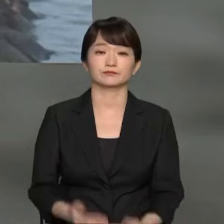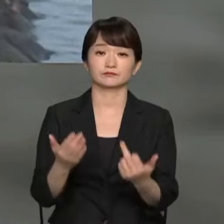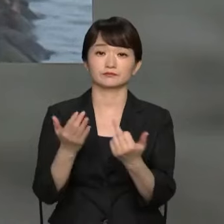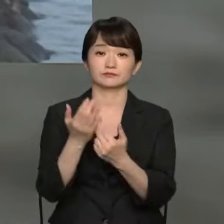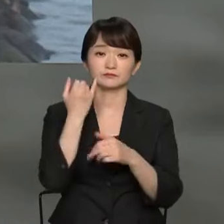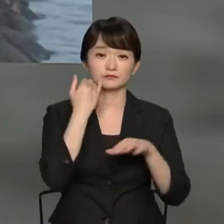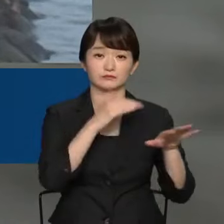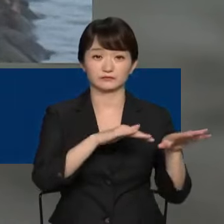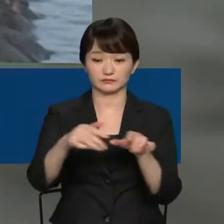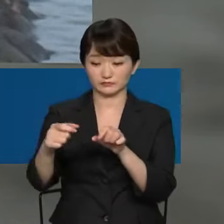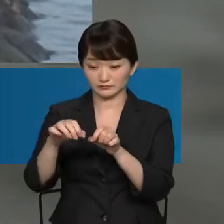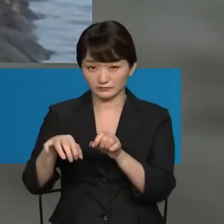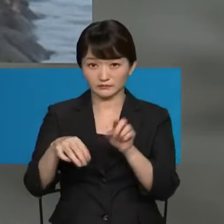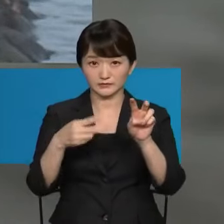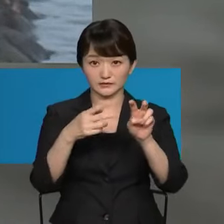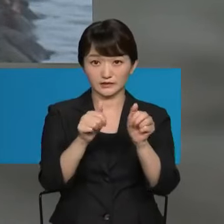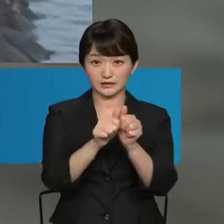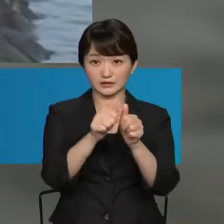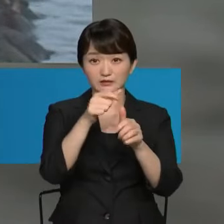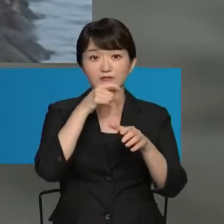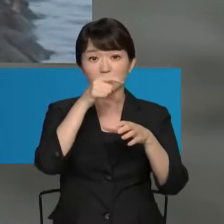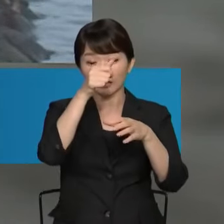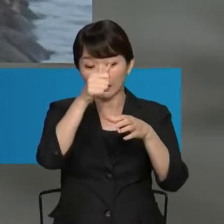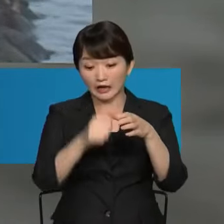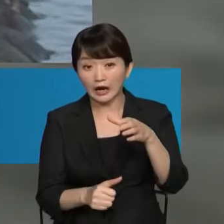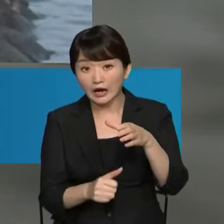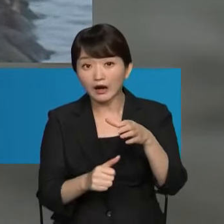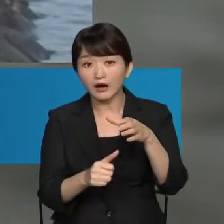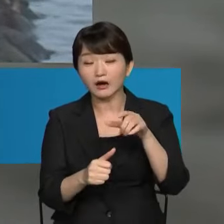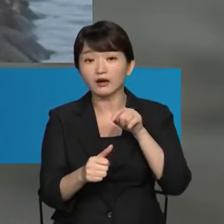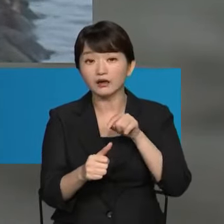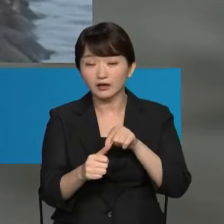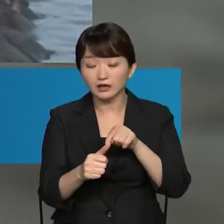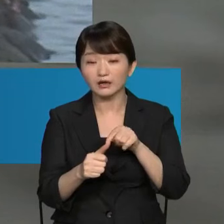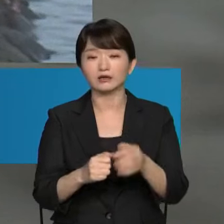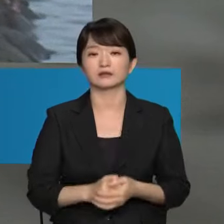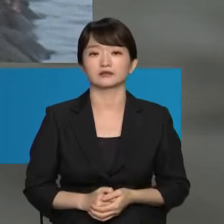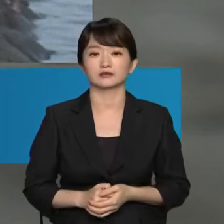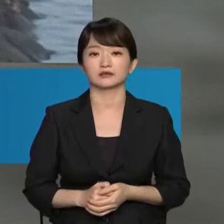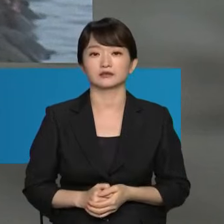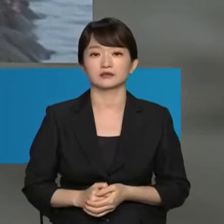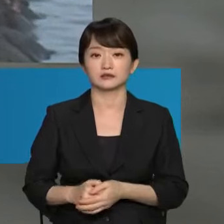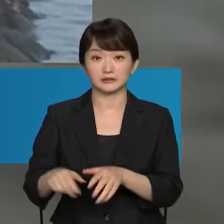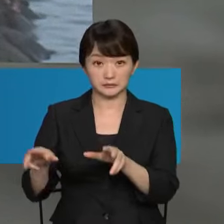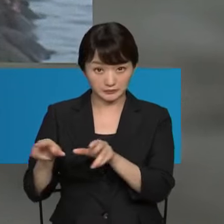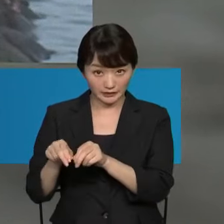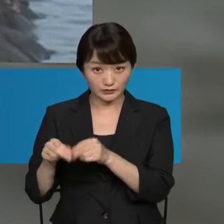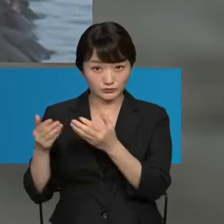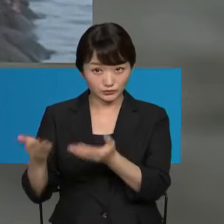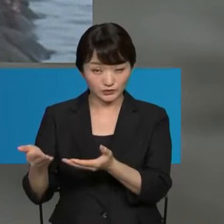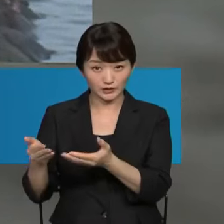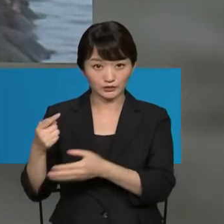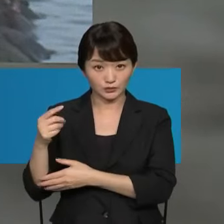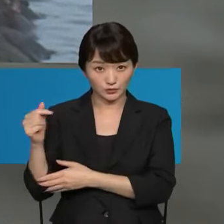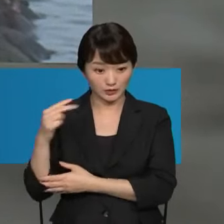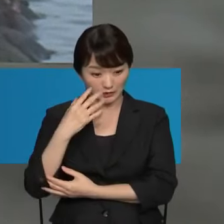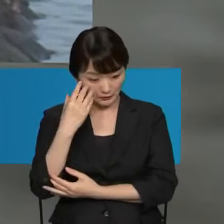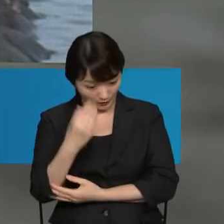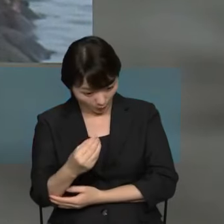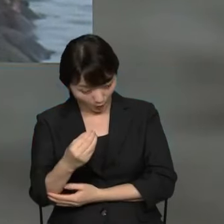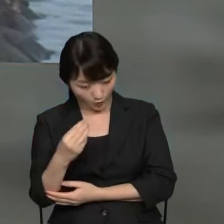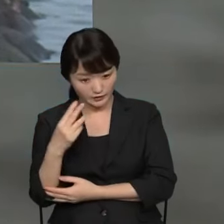제주 해수욕장에서 20대 남성이 물에 빠지는 사고가났습니다 마침 휴가를 왔던 소방대원 세명이 보고 구조에 나서서